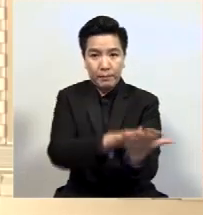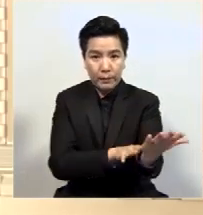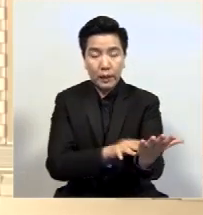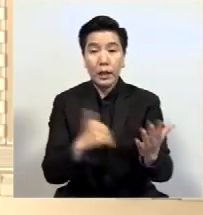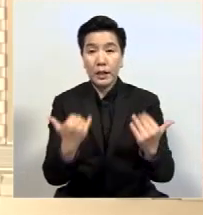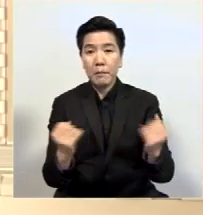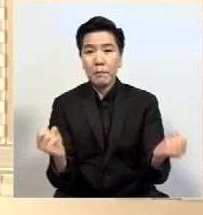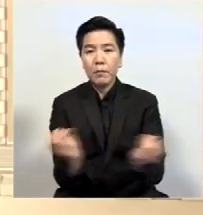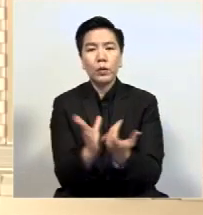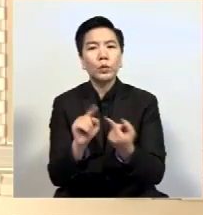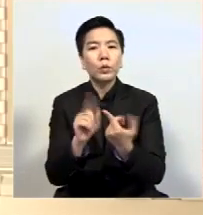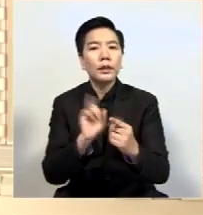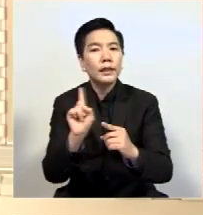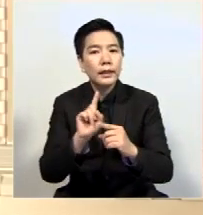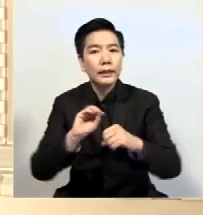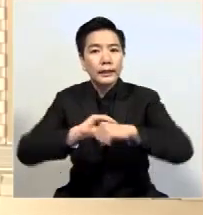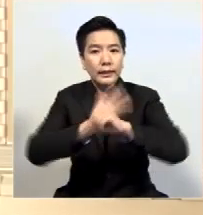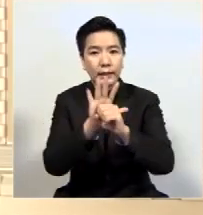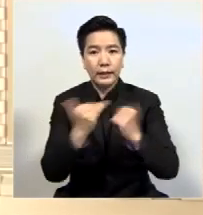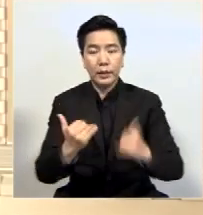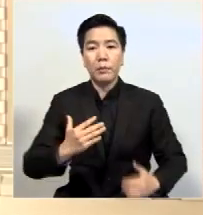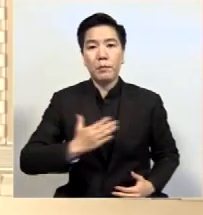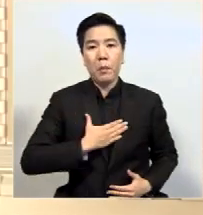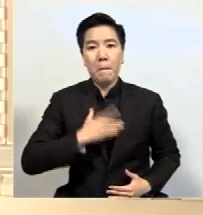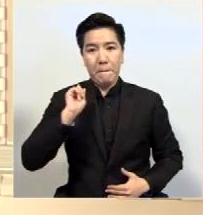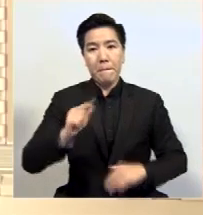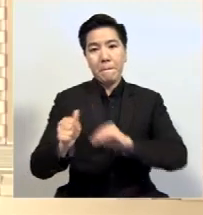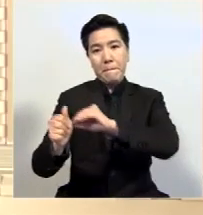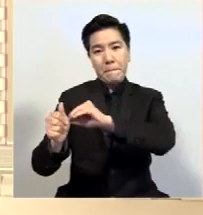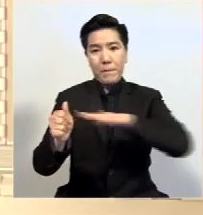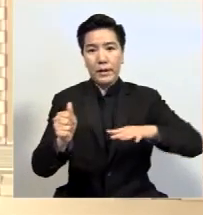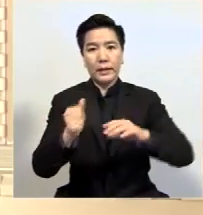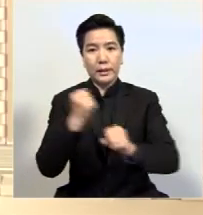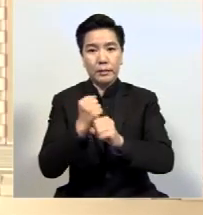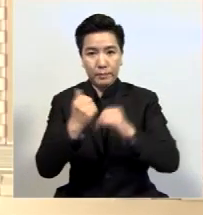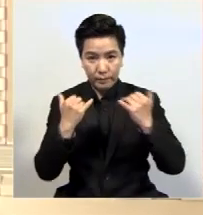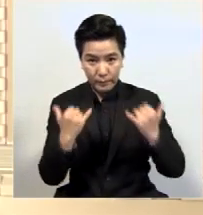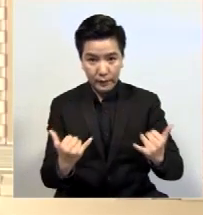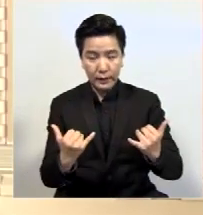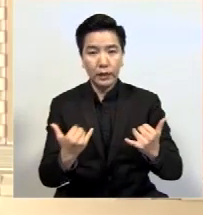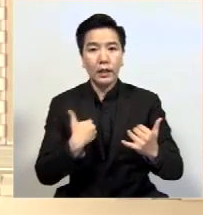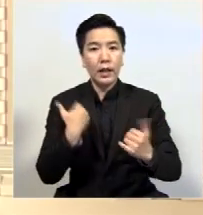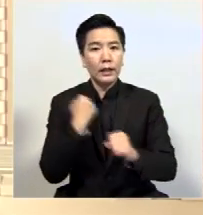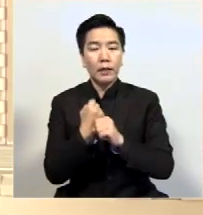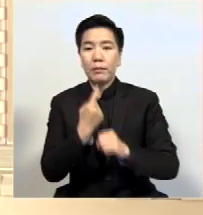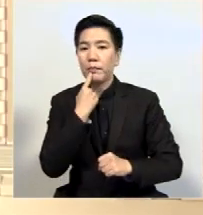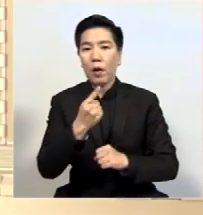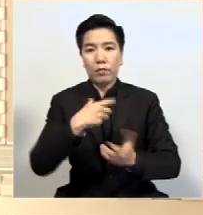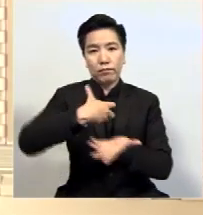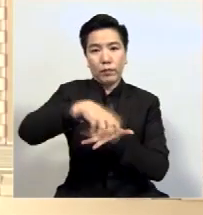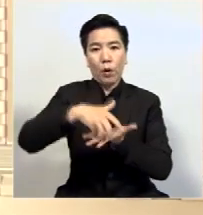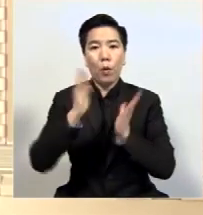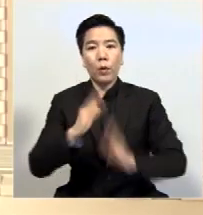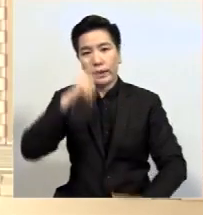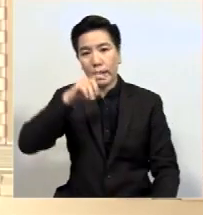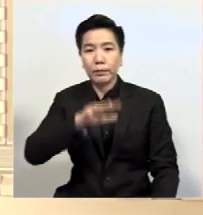ากผลกระทบของโควิด-19ผมจะเป็นผู้นำในภารกิจนี้และรายงานตรงต่อประชาชนชาว